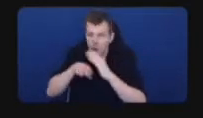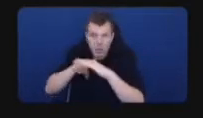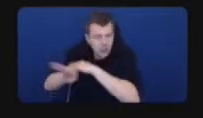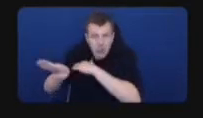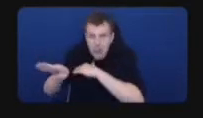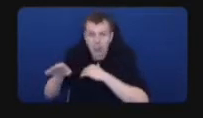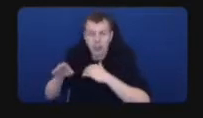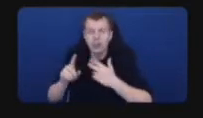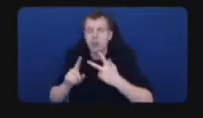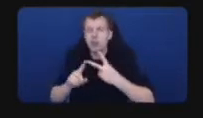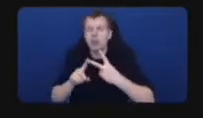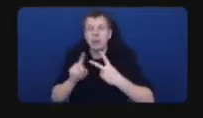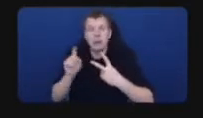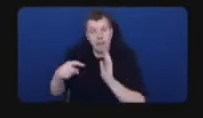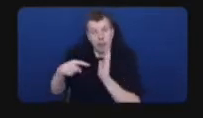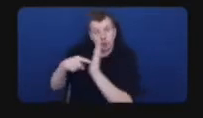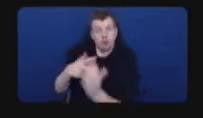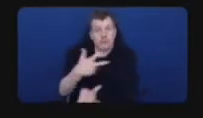施了。那